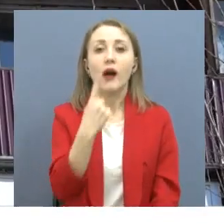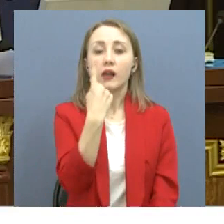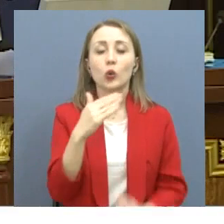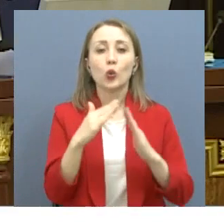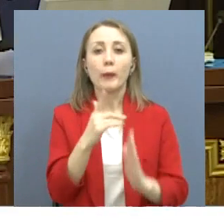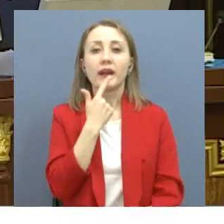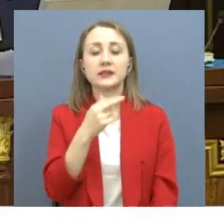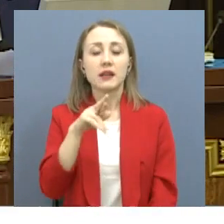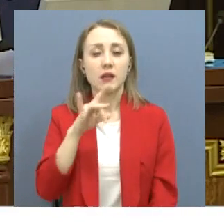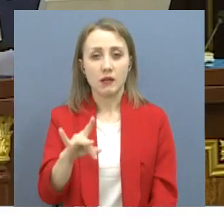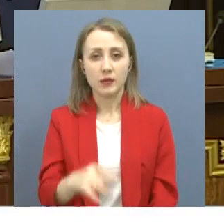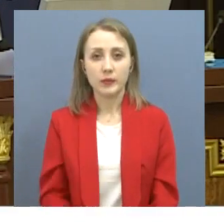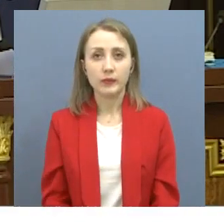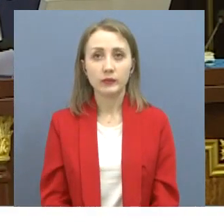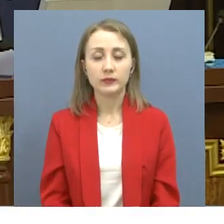Яре. Механизм